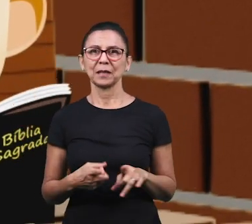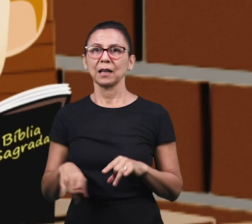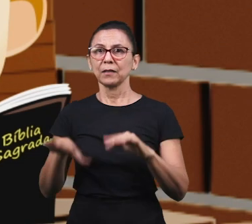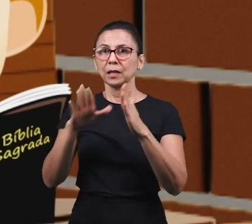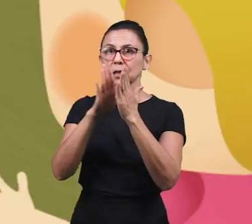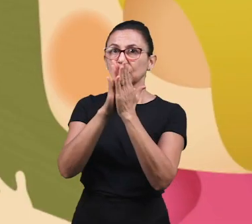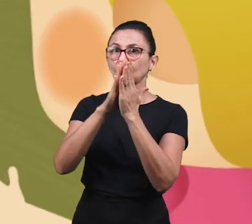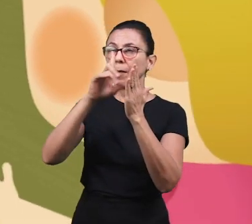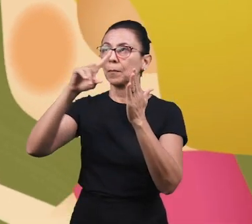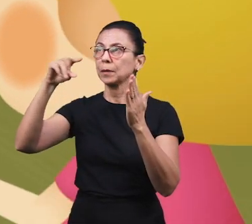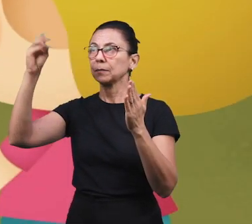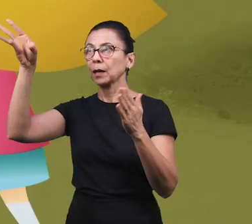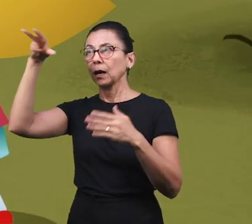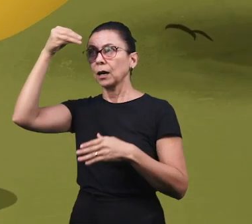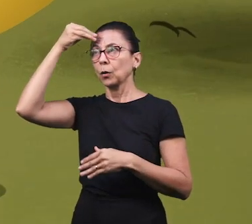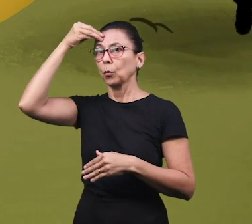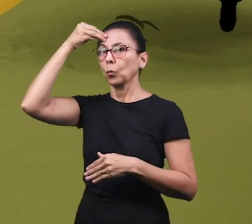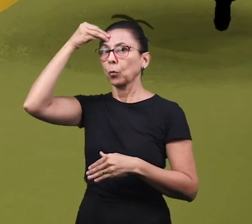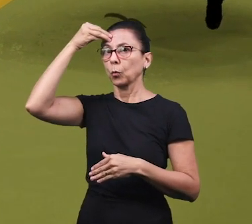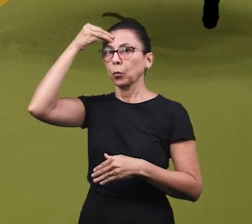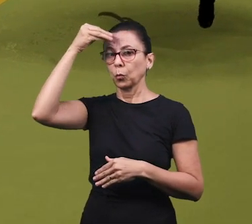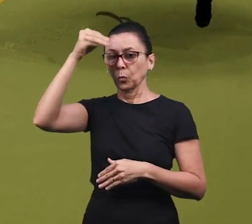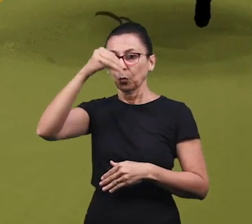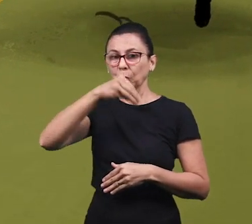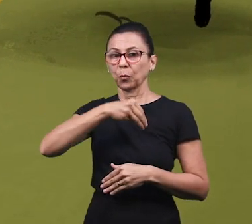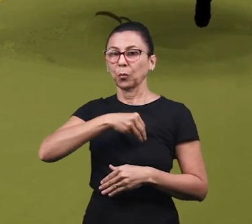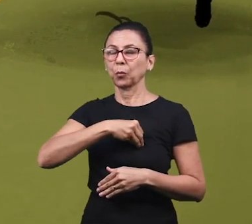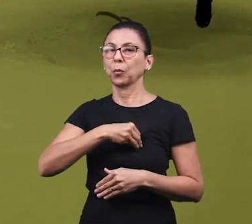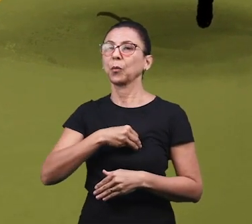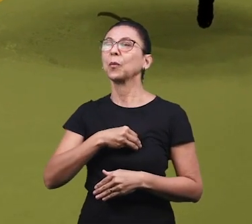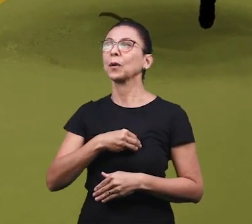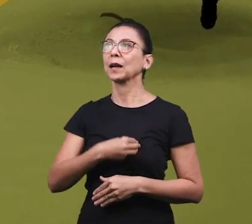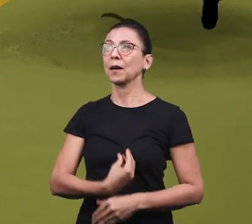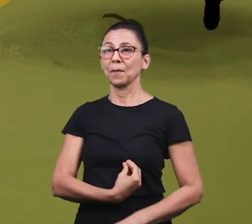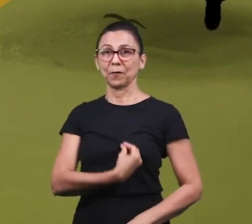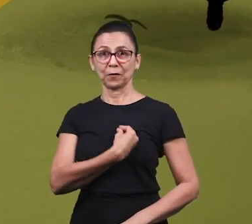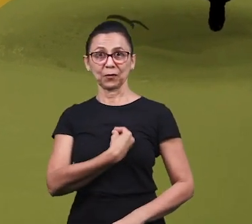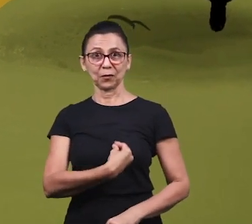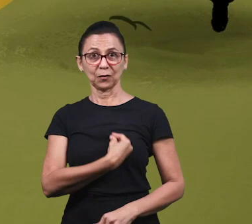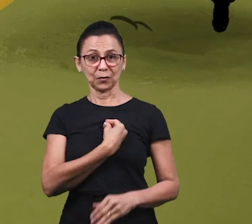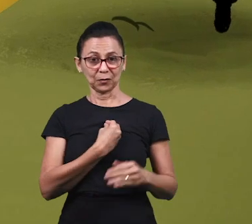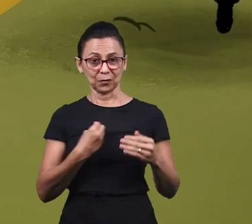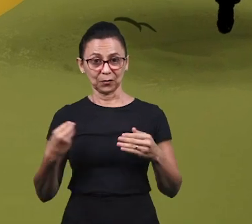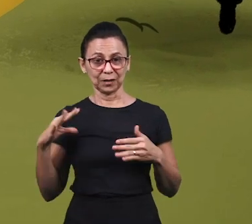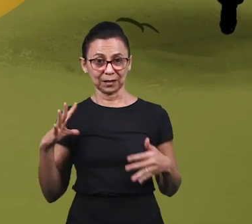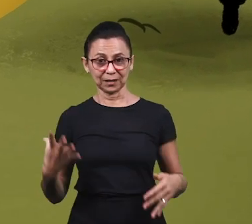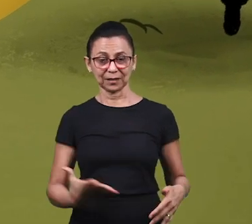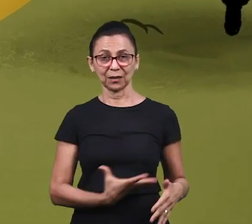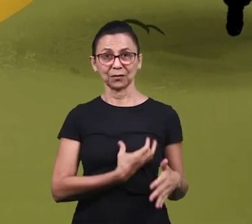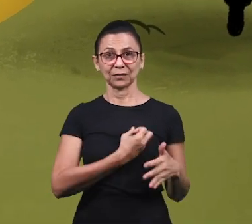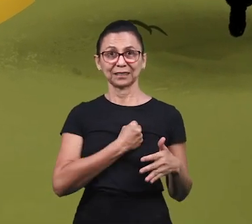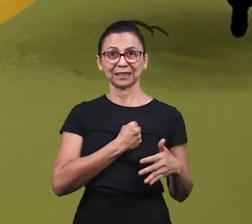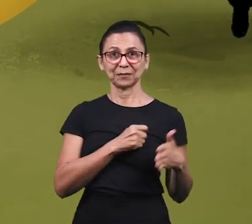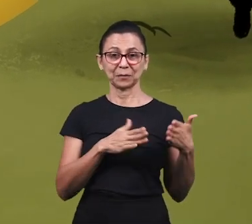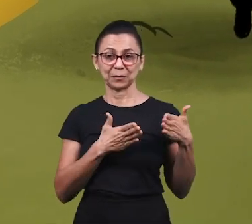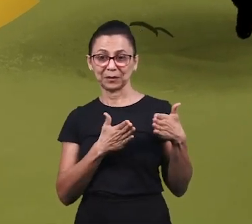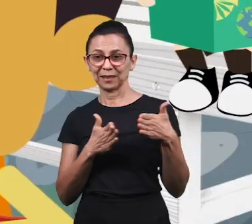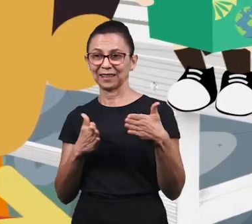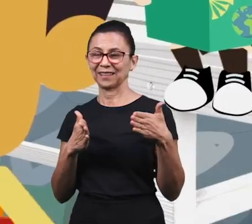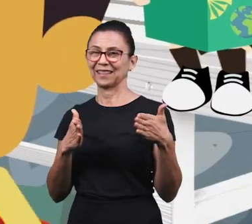guardar a tua palavra, que é luz e vida para o meu caminho.